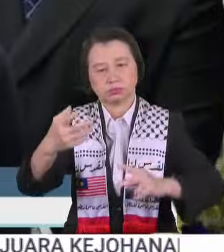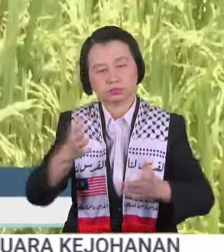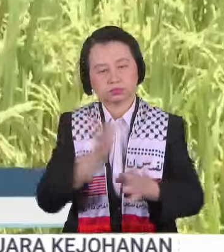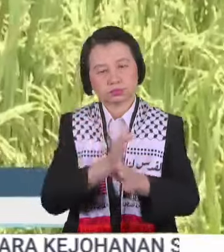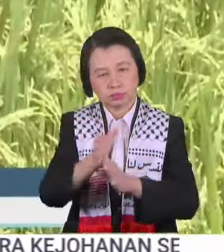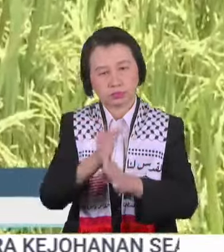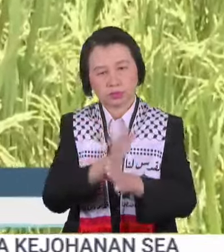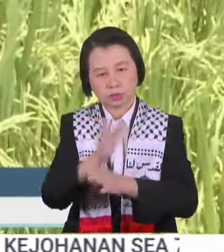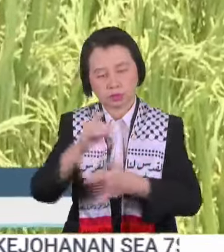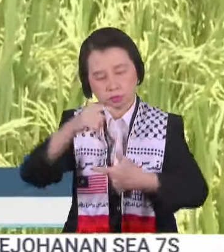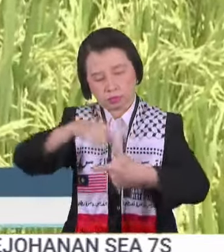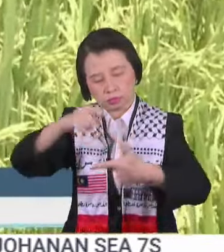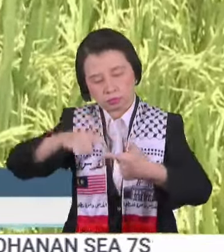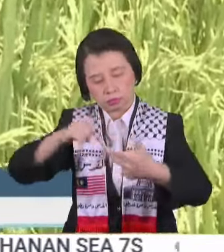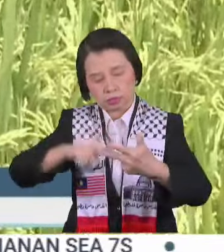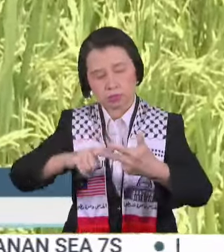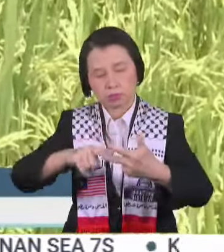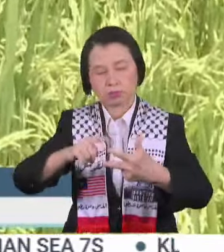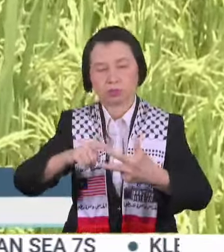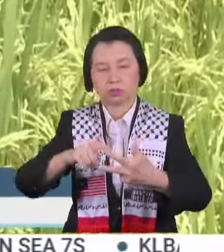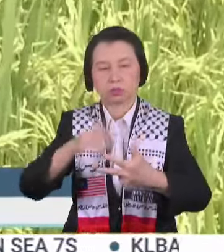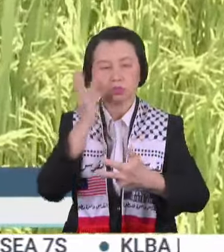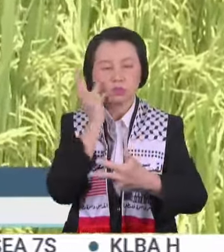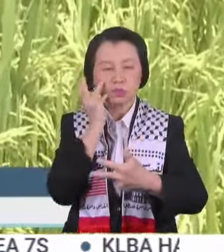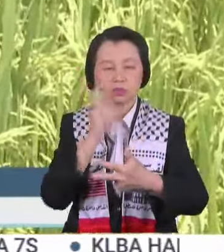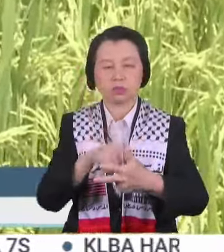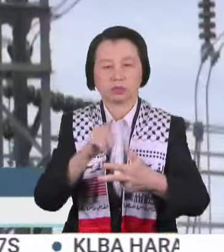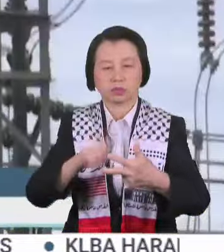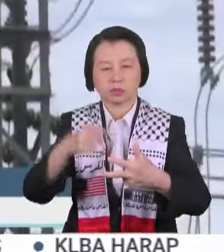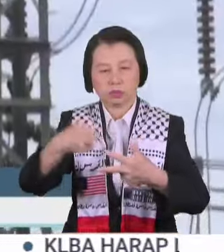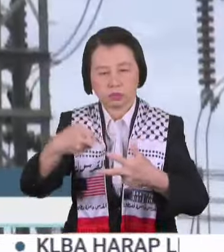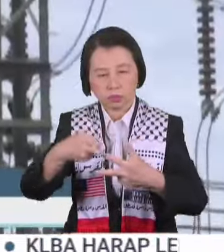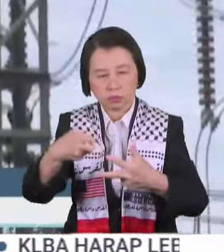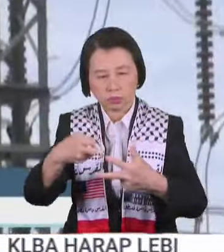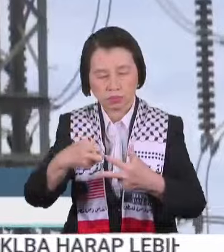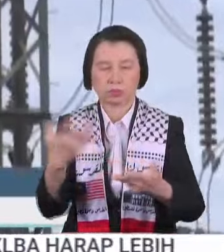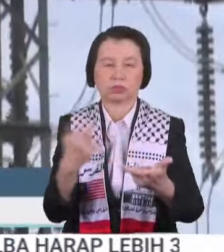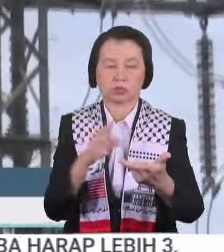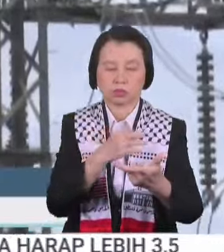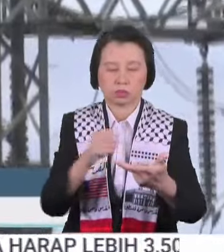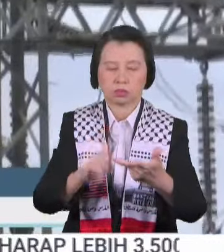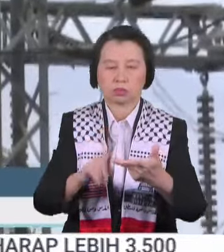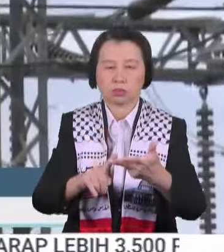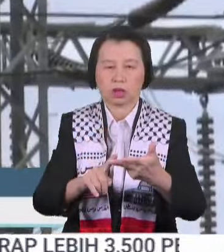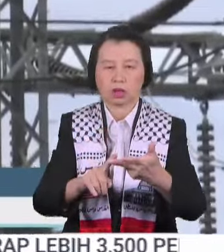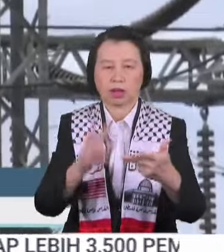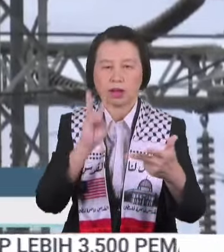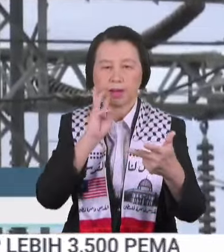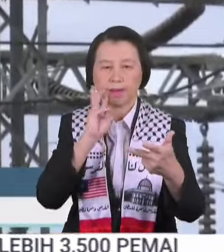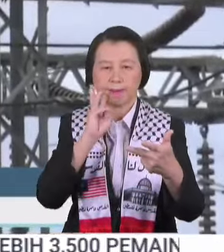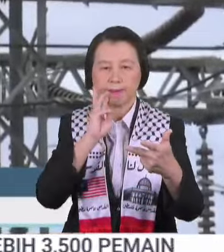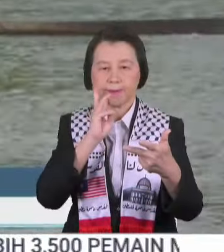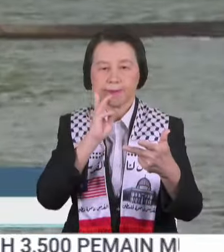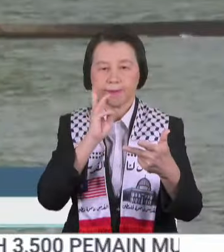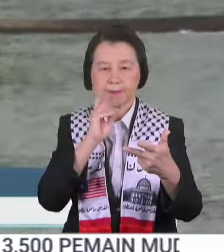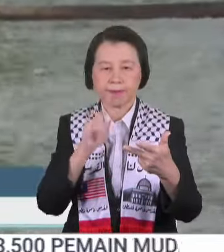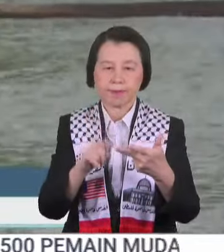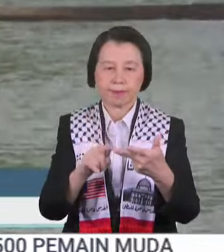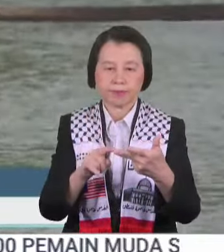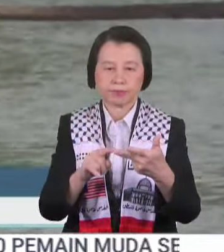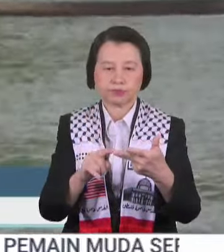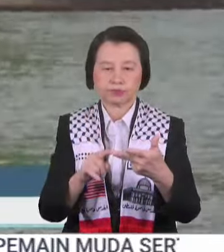sektor-sektor yang berkaitan dengan industri padi, janda kuasa elektrik dan juga bekalan